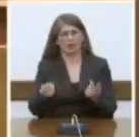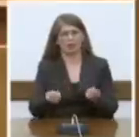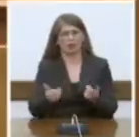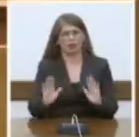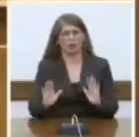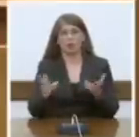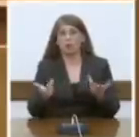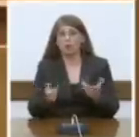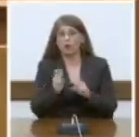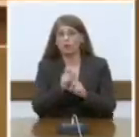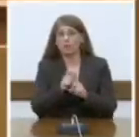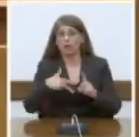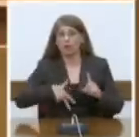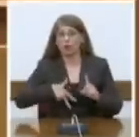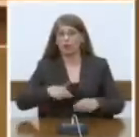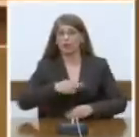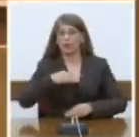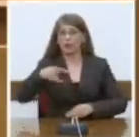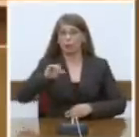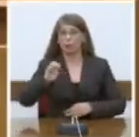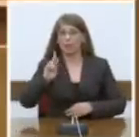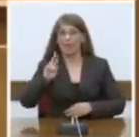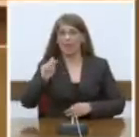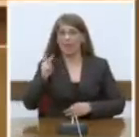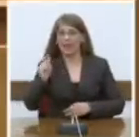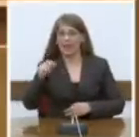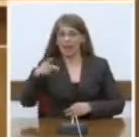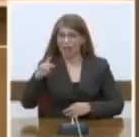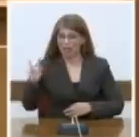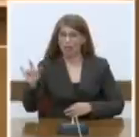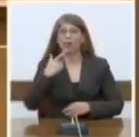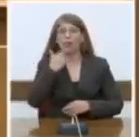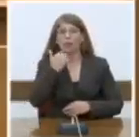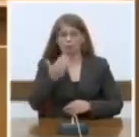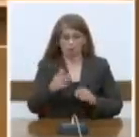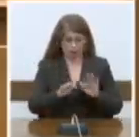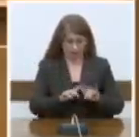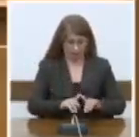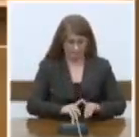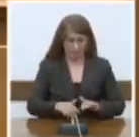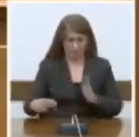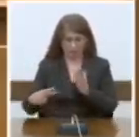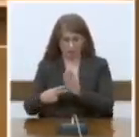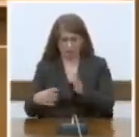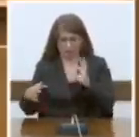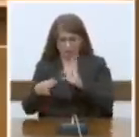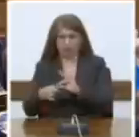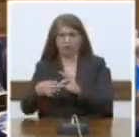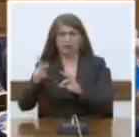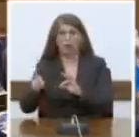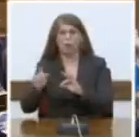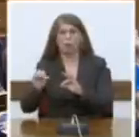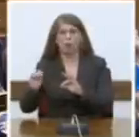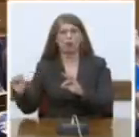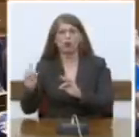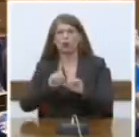Πού είναι το ψηφιακό κράτος του κ. Πιαρακάκη, ο εξυγχρονισμός? Δεν μπορούμε να συνδέσουμε τις ταμιακές μηχανές με τα ΠΟΣ. Αυτή είναι η πραγματικότητα. Και ποιος είναι κερδισμένος?